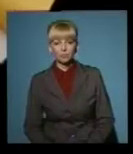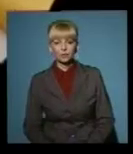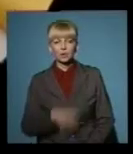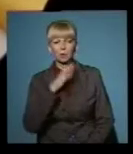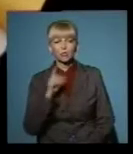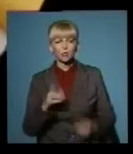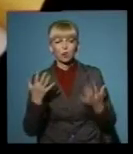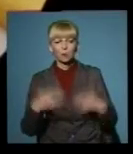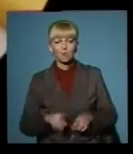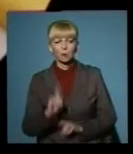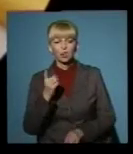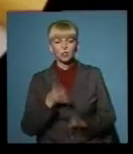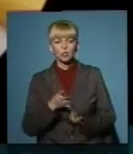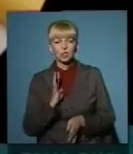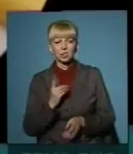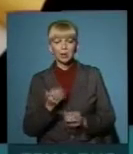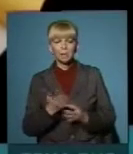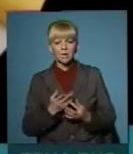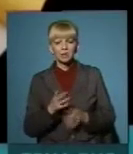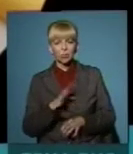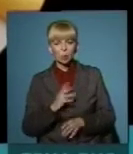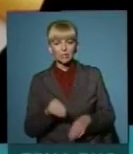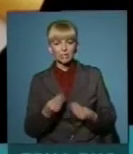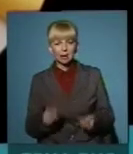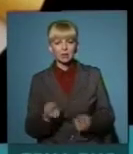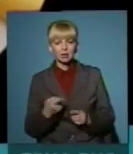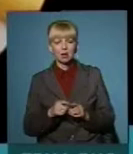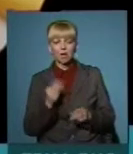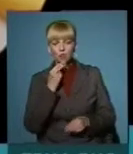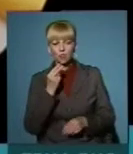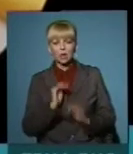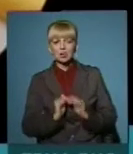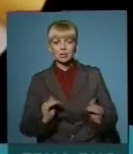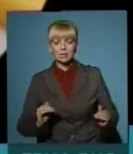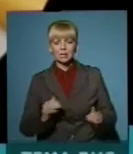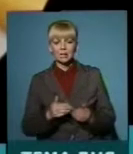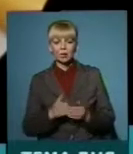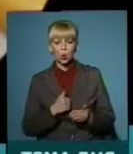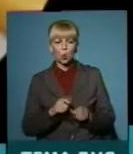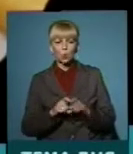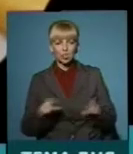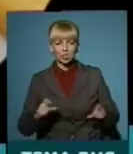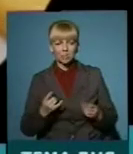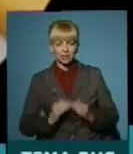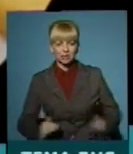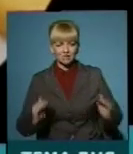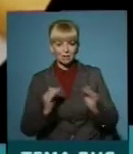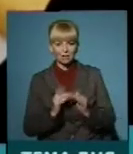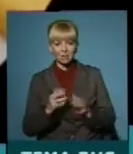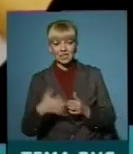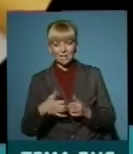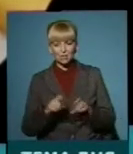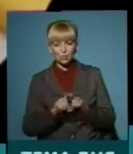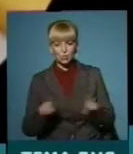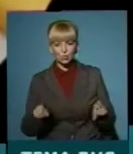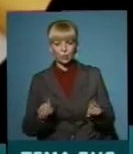що втратили. В першу чергу це пільги, які були надані, це харчування дітей у дошкільних закладах, ну, в середній